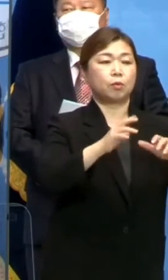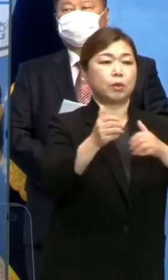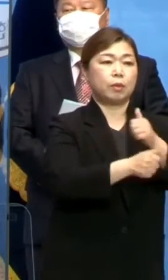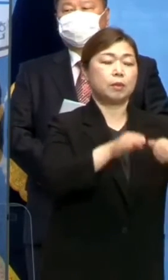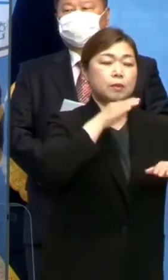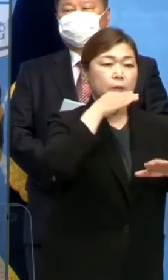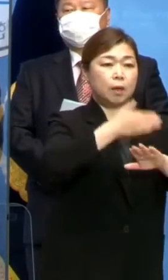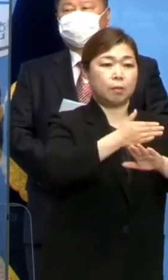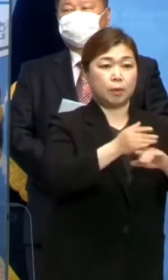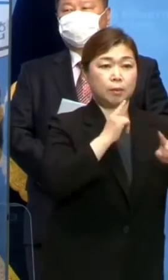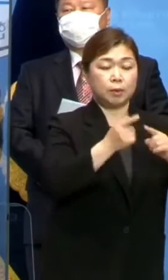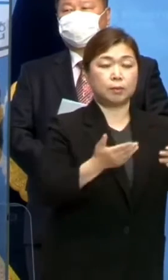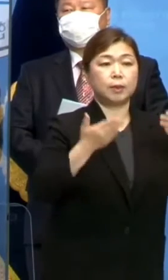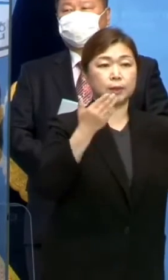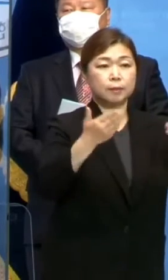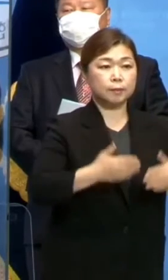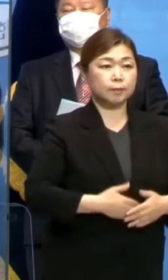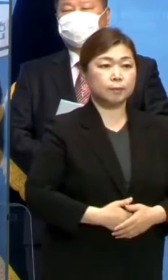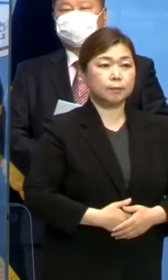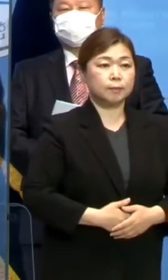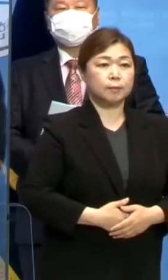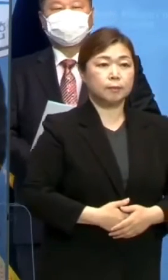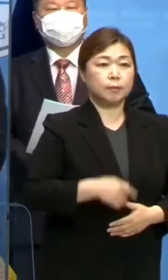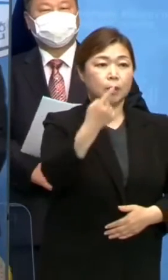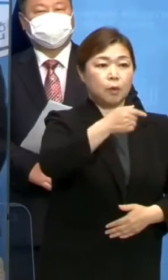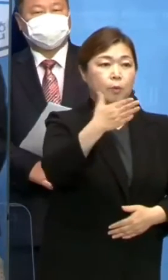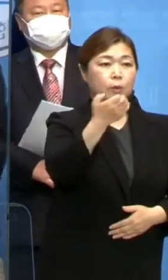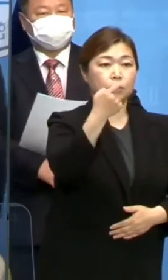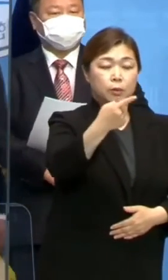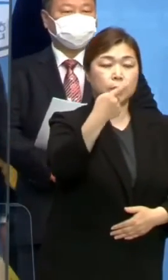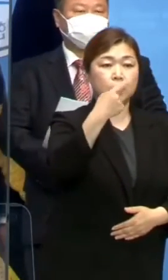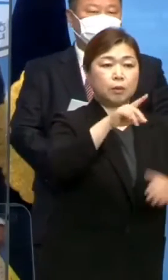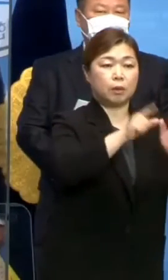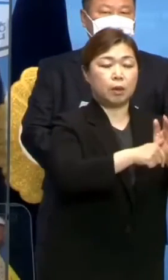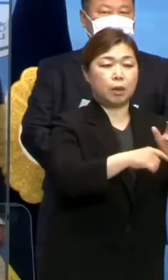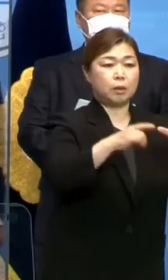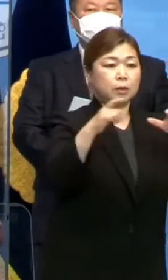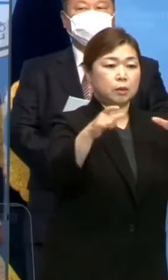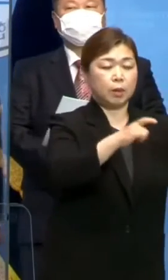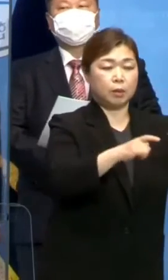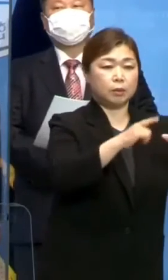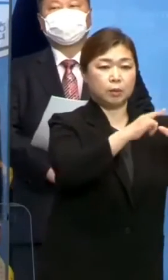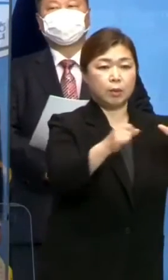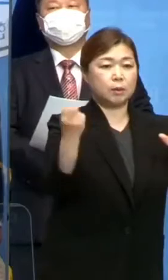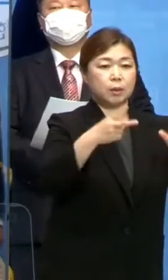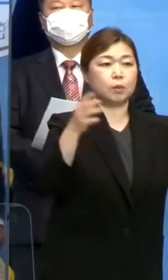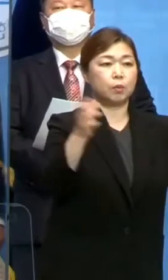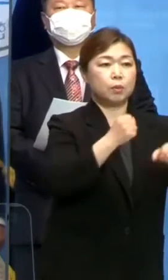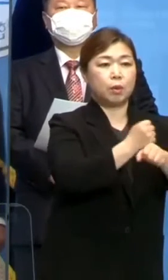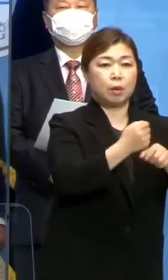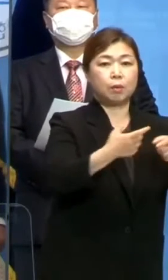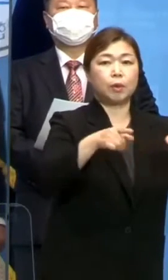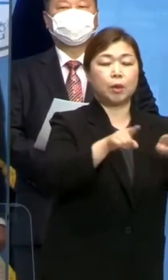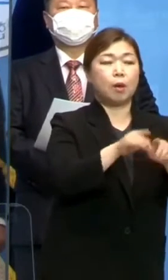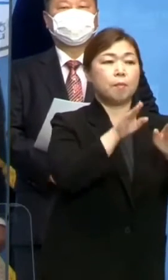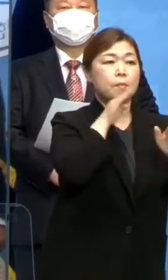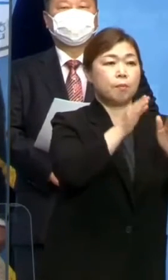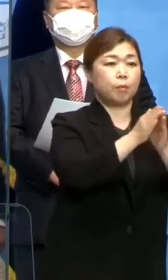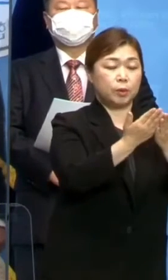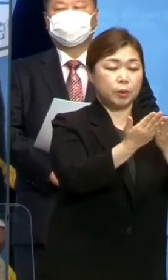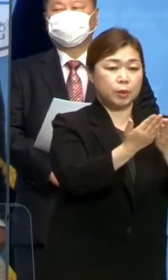깊은 감사의 말씀을 드립니다 1991년 지방회 제소 집과 함께 본격적인